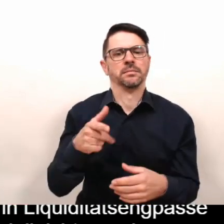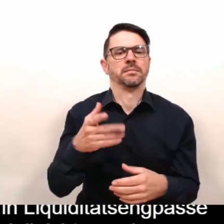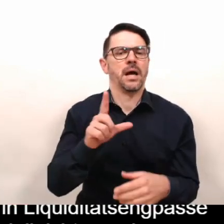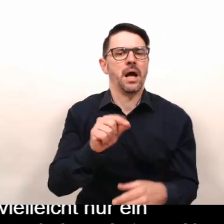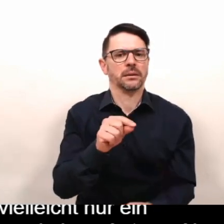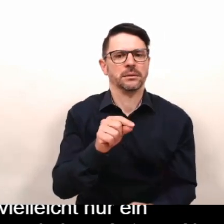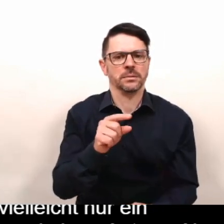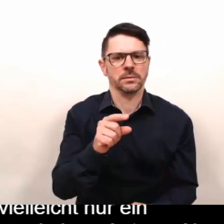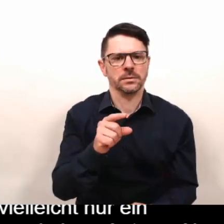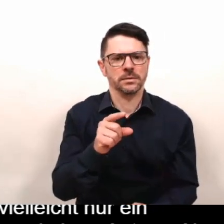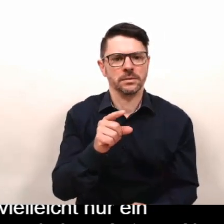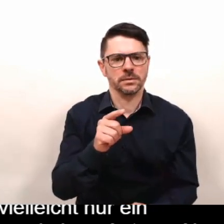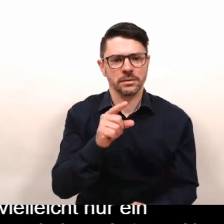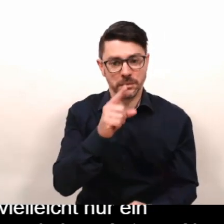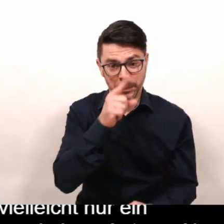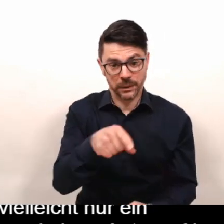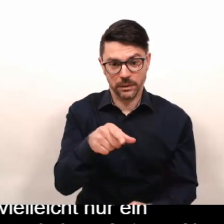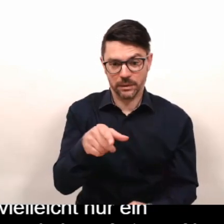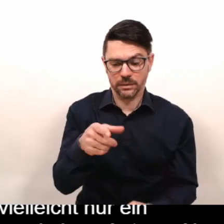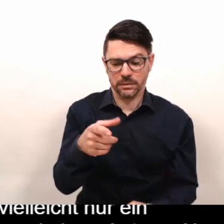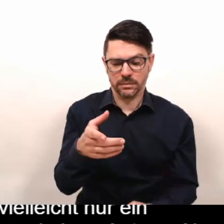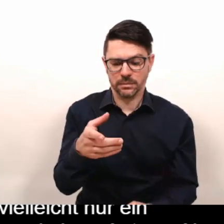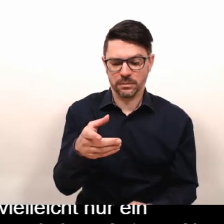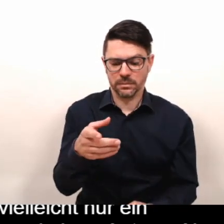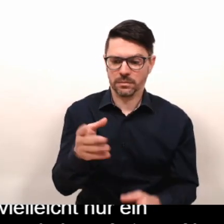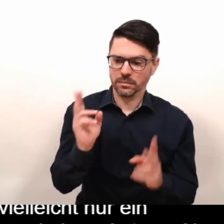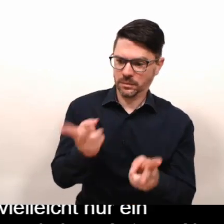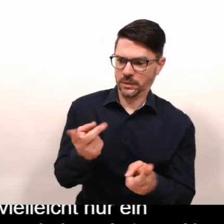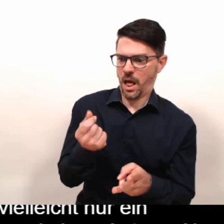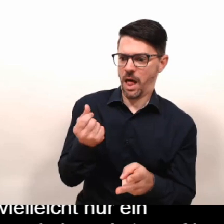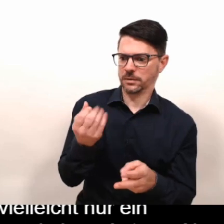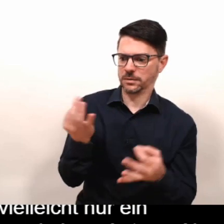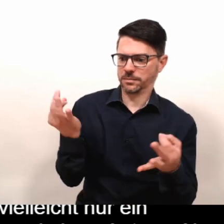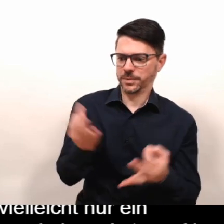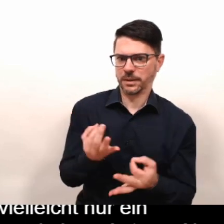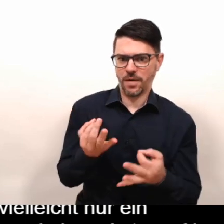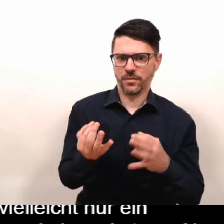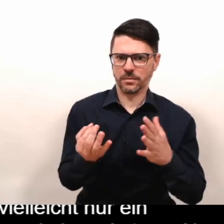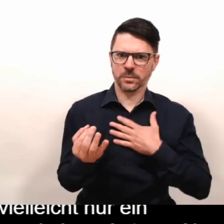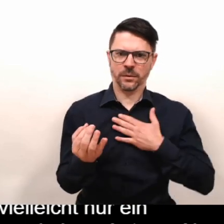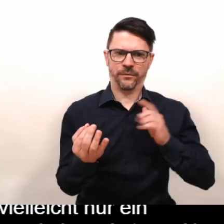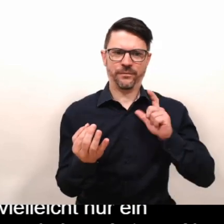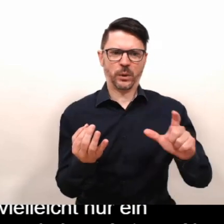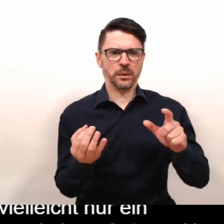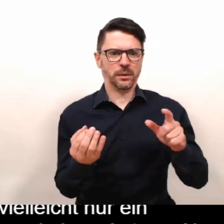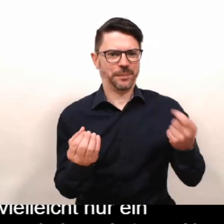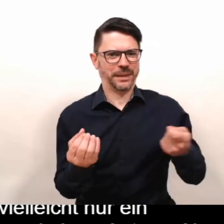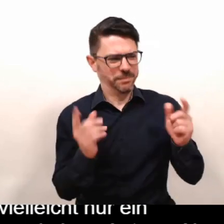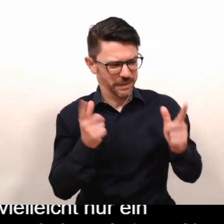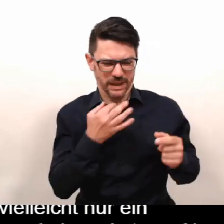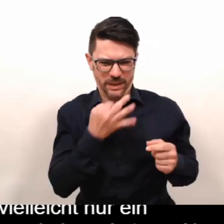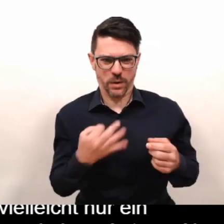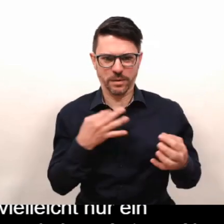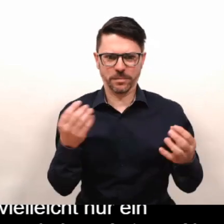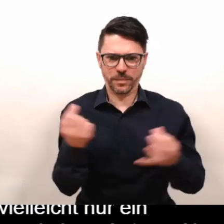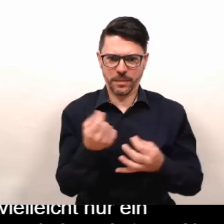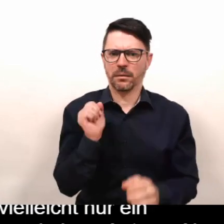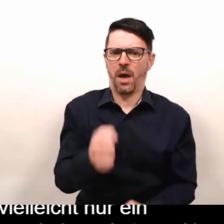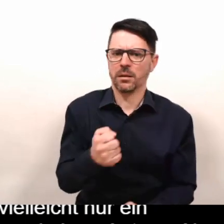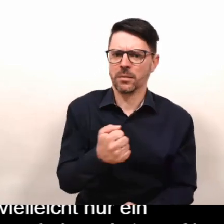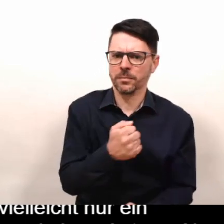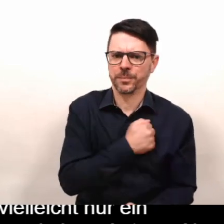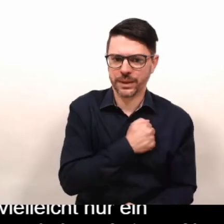ist es nicht ausgelegt. Wenn es über das Bundesprogramm läuft, muss entweder das Bundesland dafür gerade stehen oder der